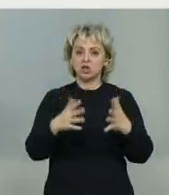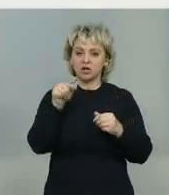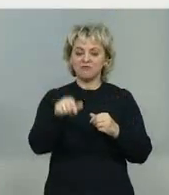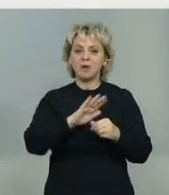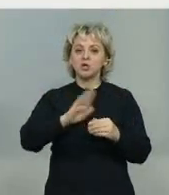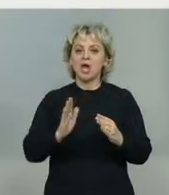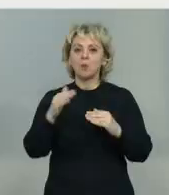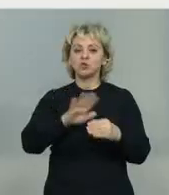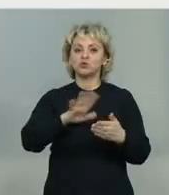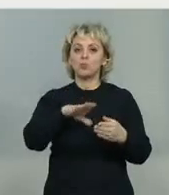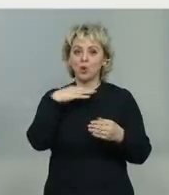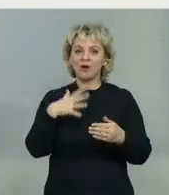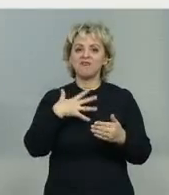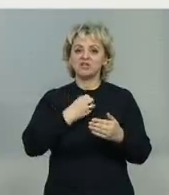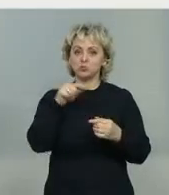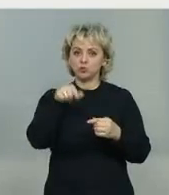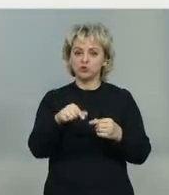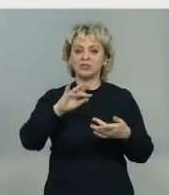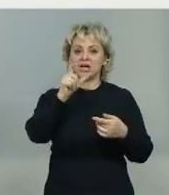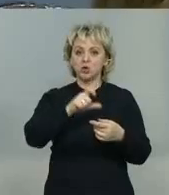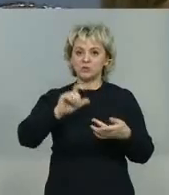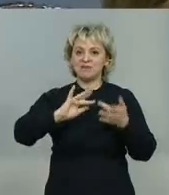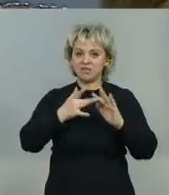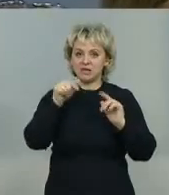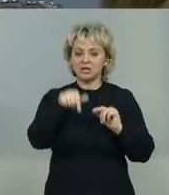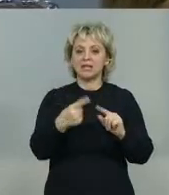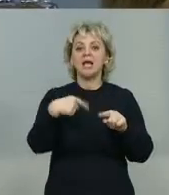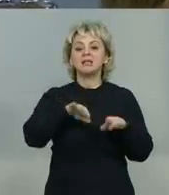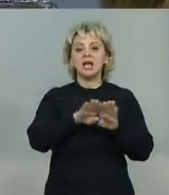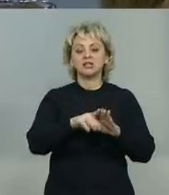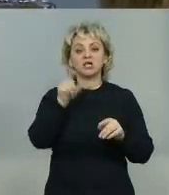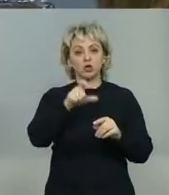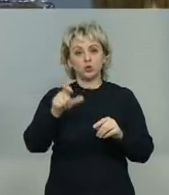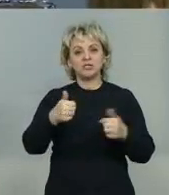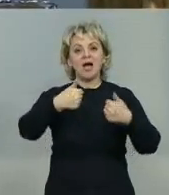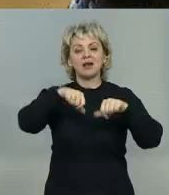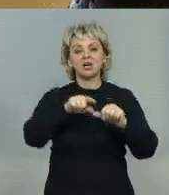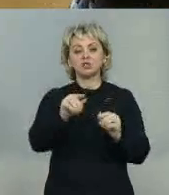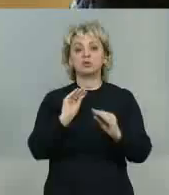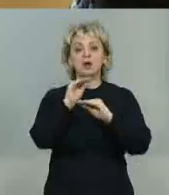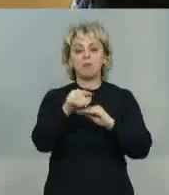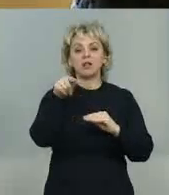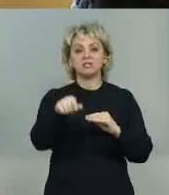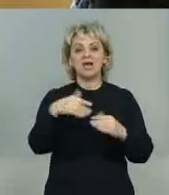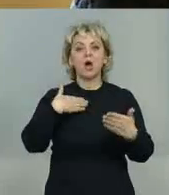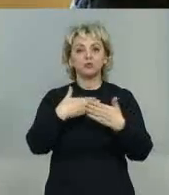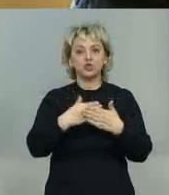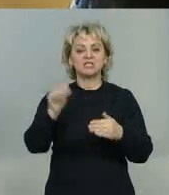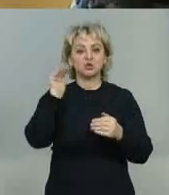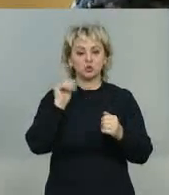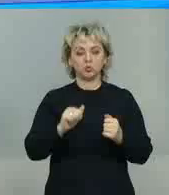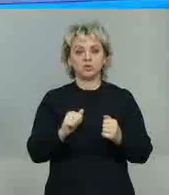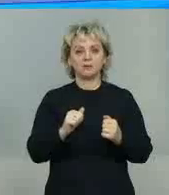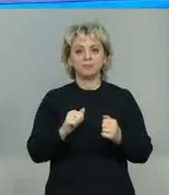Не обошлось, конечно, и без гуляющих по интернету претензий. Для таких критиков решили организовать дополнительные общественные